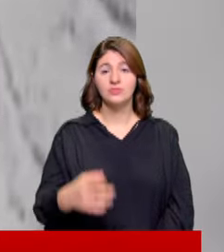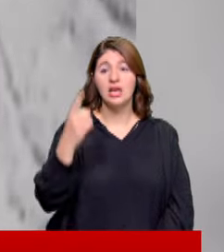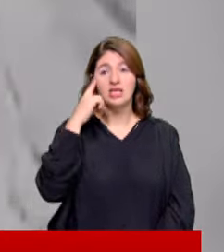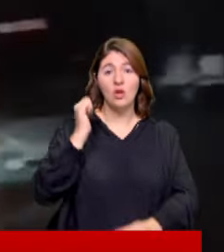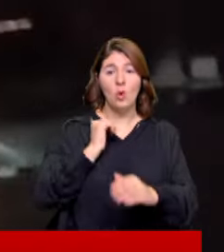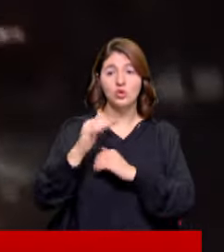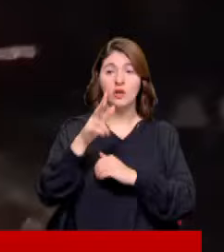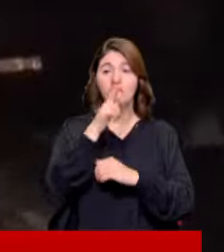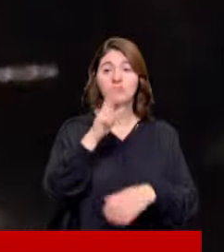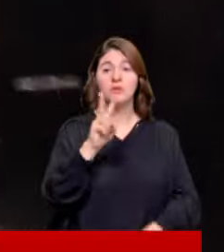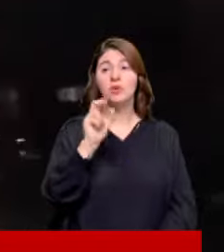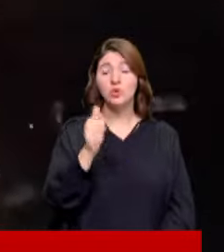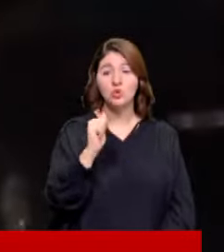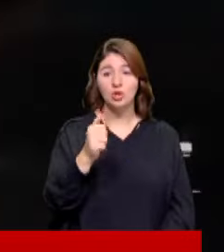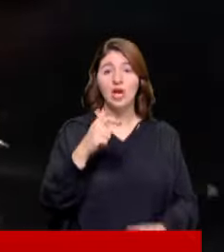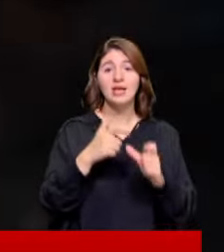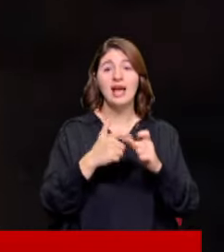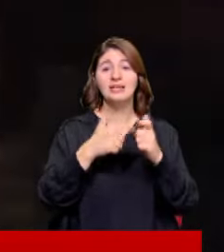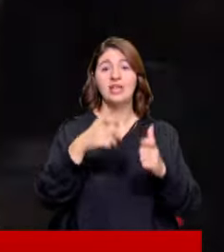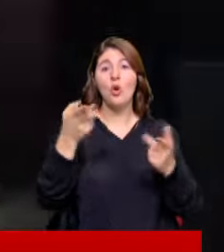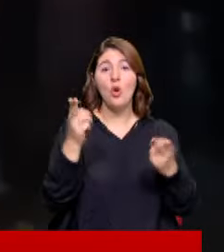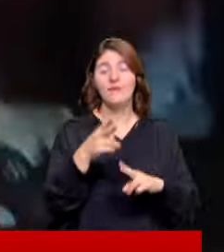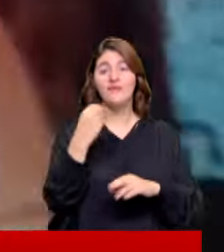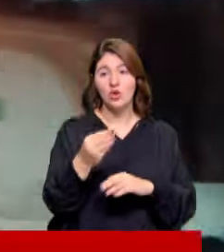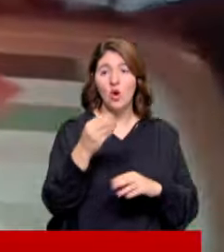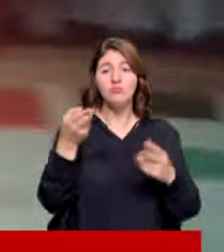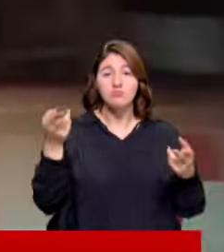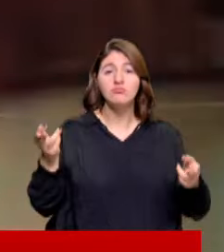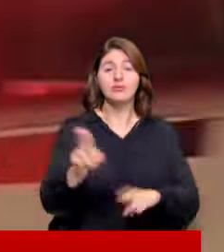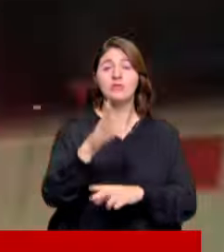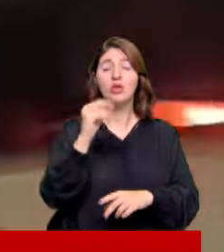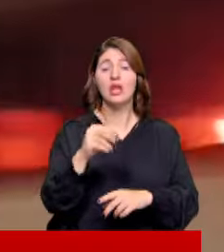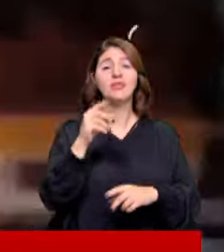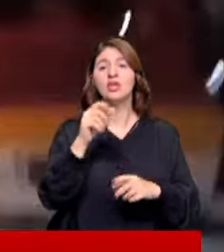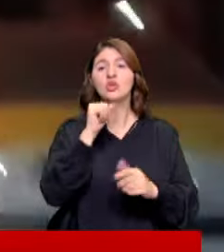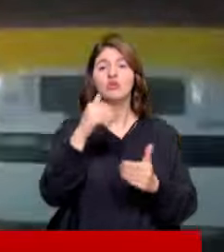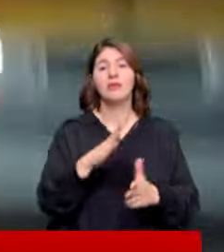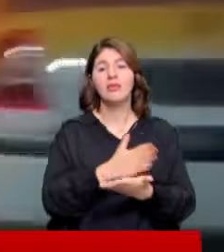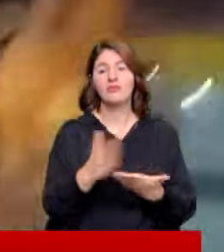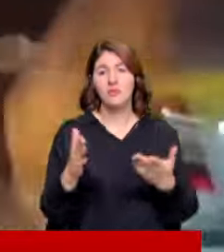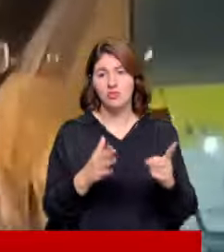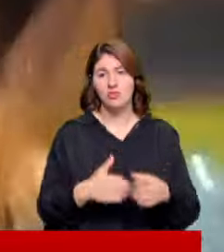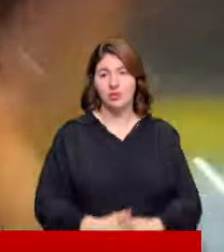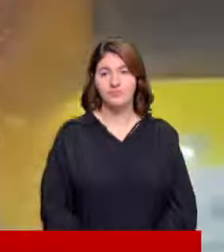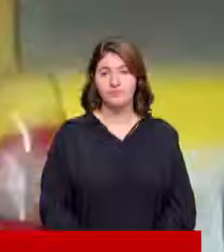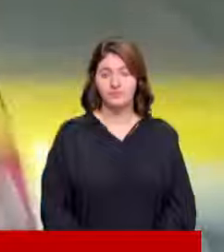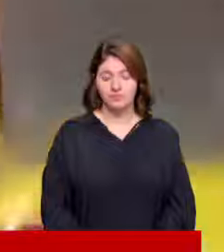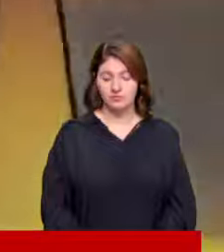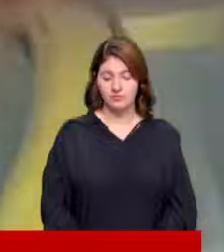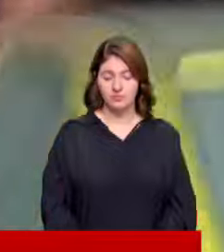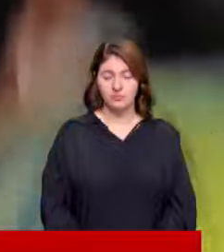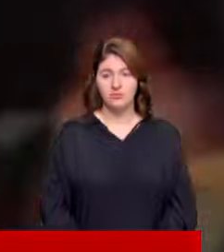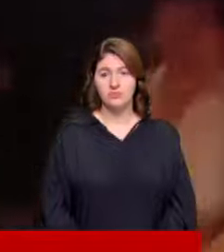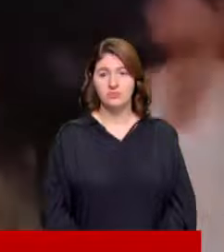İsrail ordusu 320 gündür Gazze'de ölüm yağdırıyor. Soykırıma varan katliamlarını aralıksız sürdürüyor.